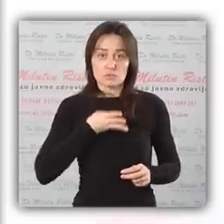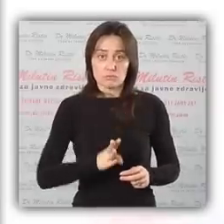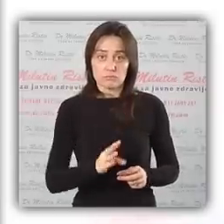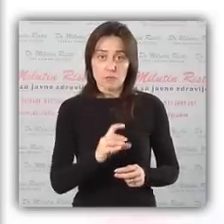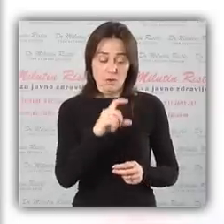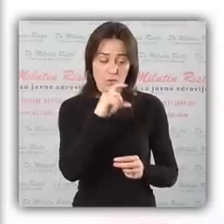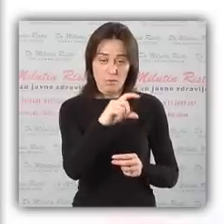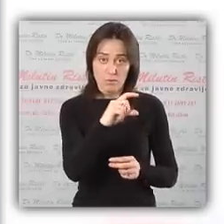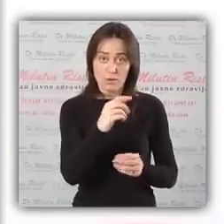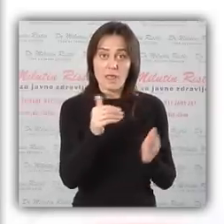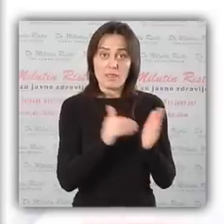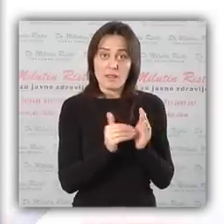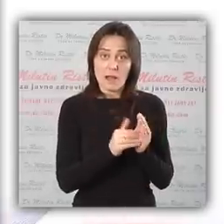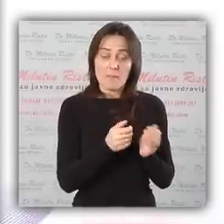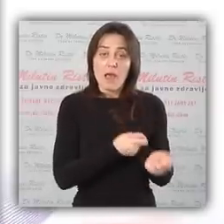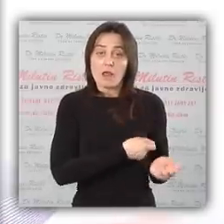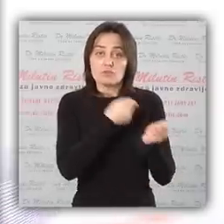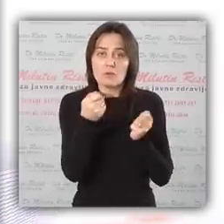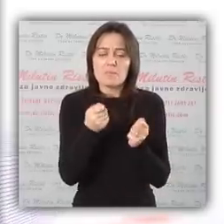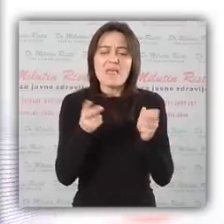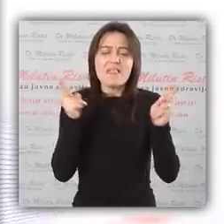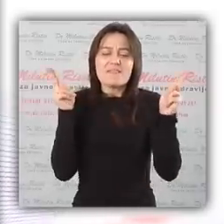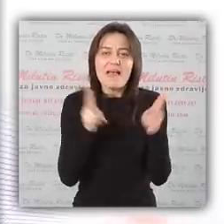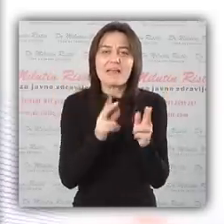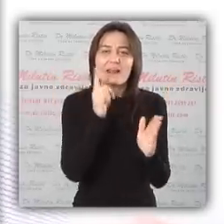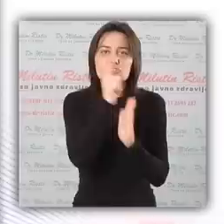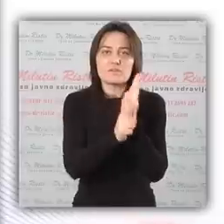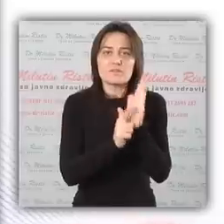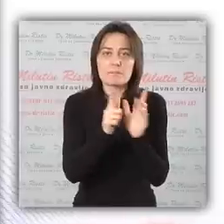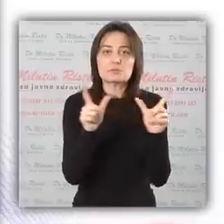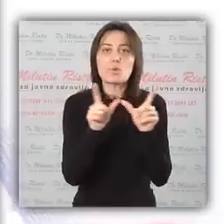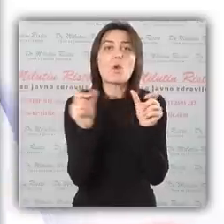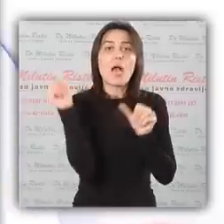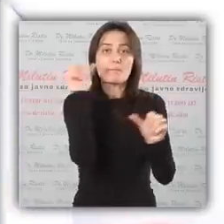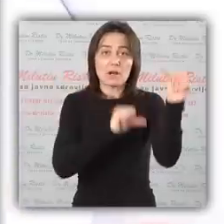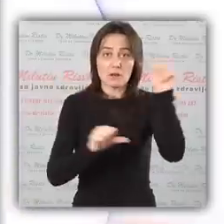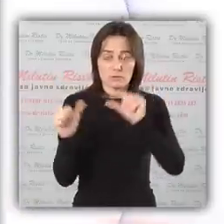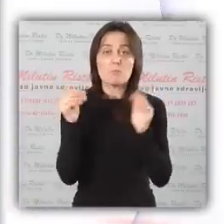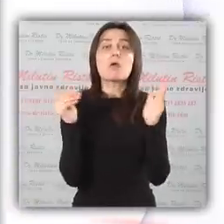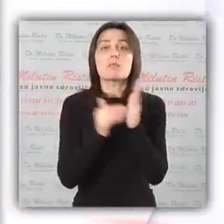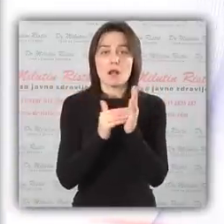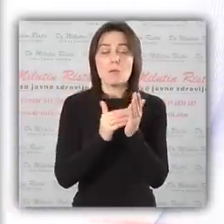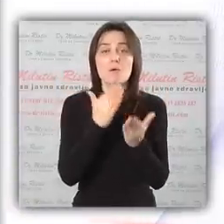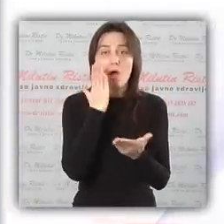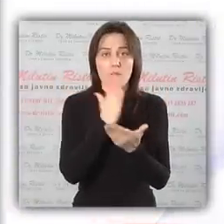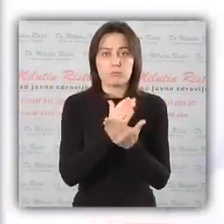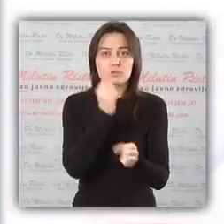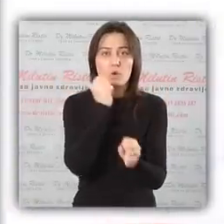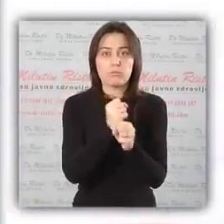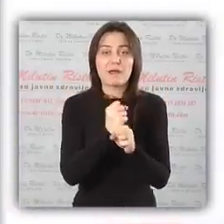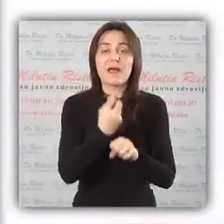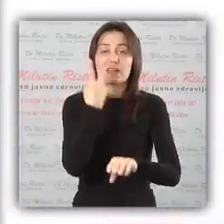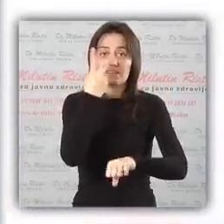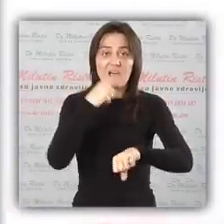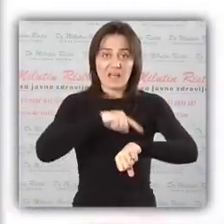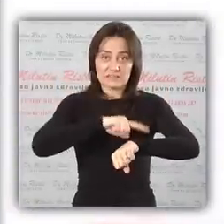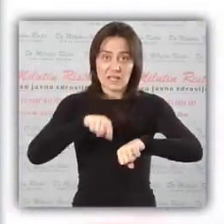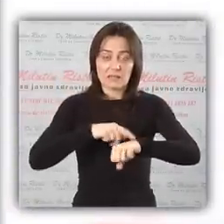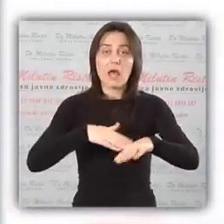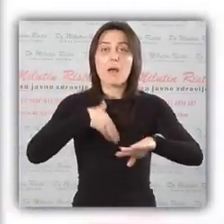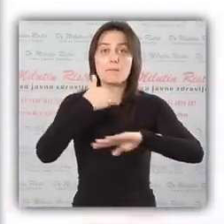urin. Uzorak urina treba doneti u najkraćem vremenskom periodu u laboratoriju i trebalo bi biti